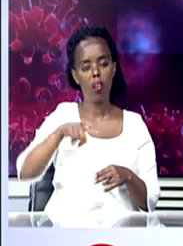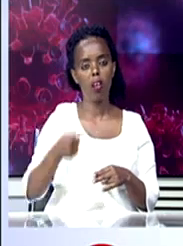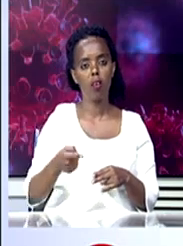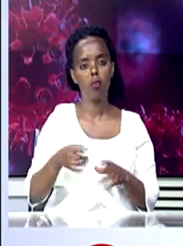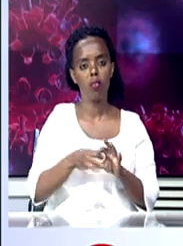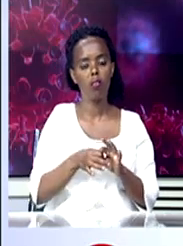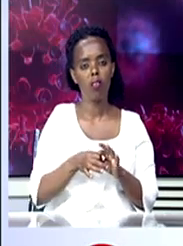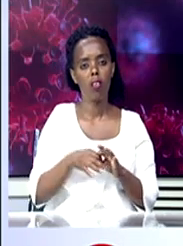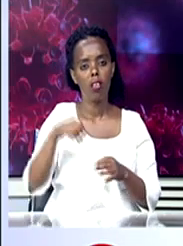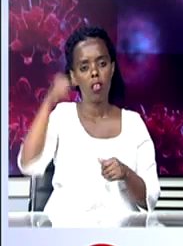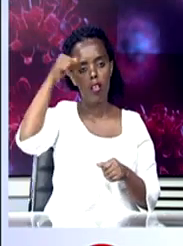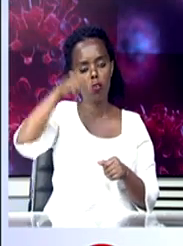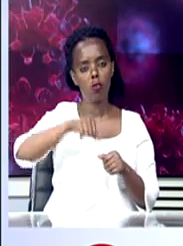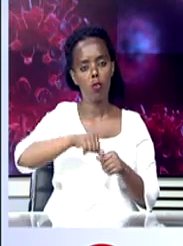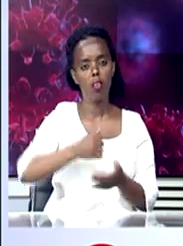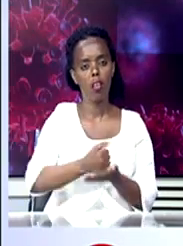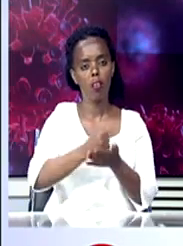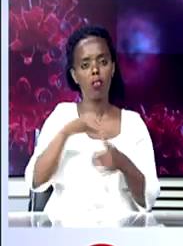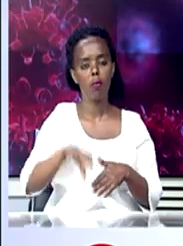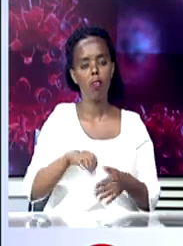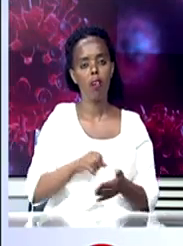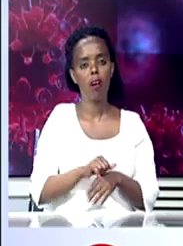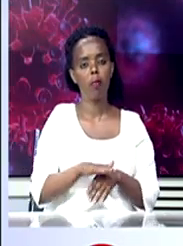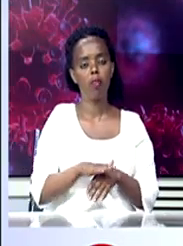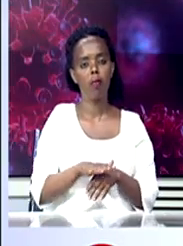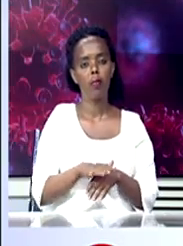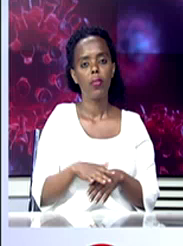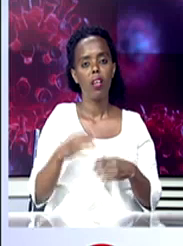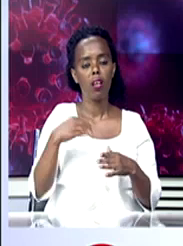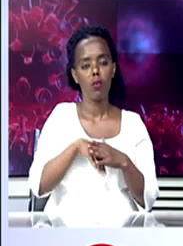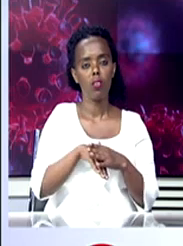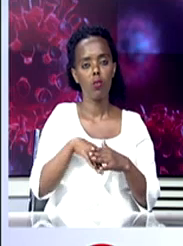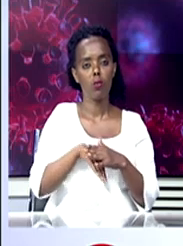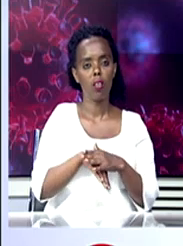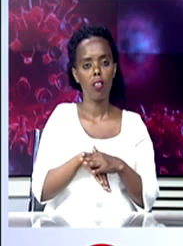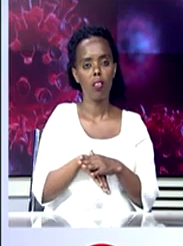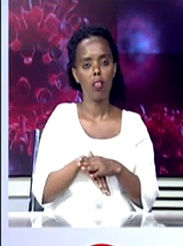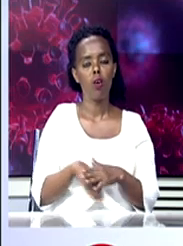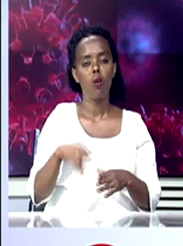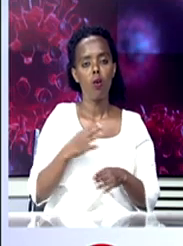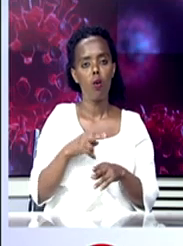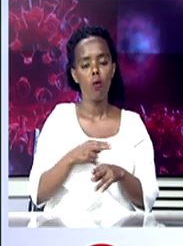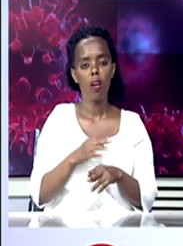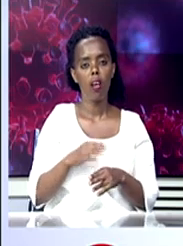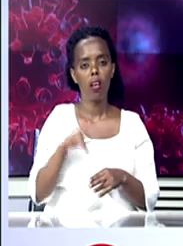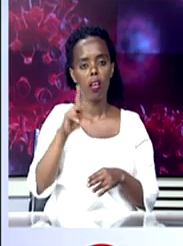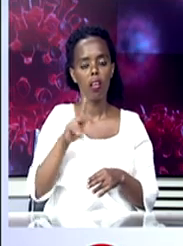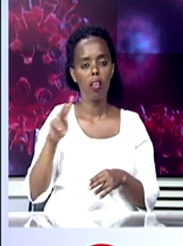kutaa hawaasaa kana yaadachuun deeggaruu akka qabanis dhaamaniiru. Gara hojiitti osoo hin socho'in ulee kana ni